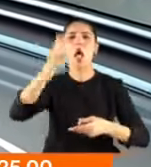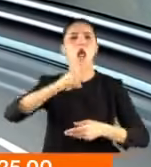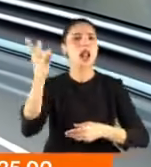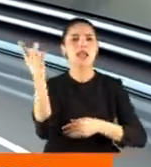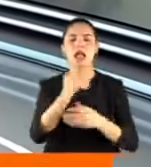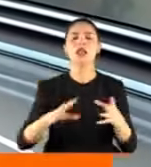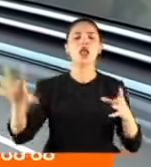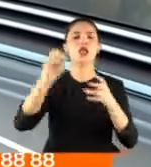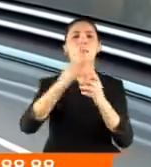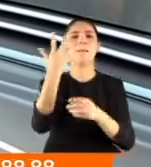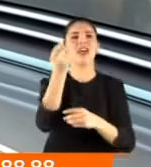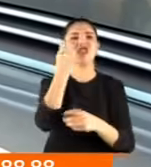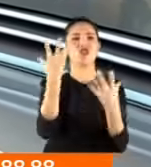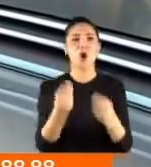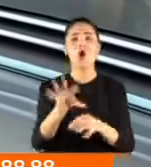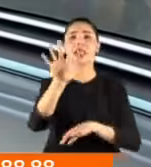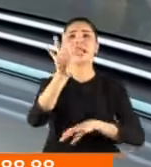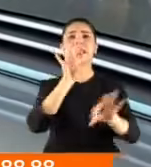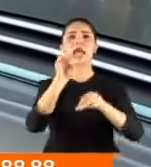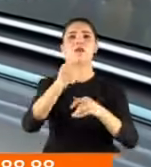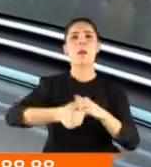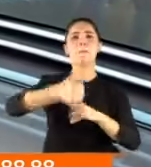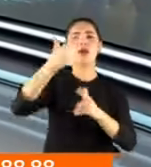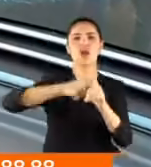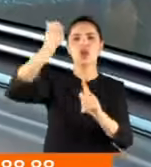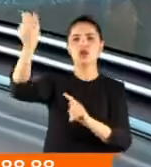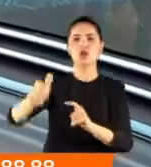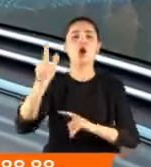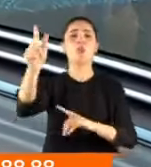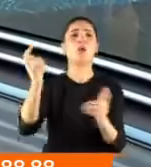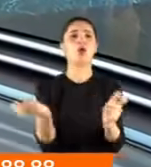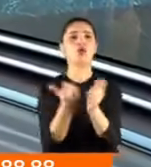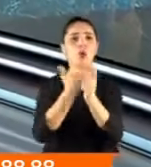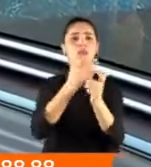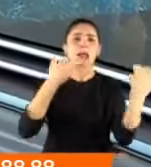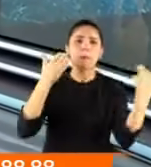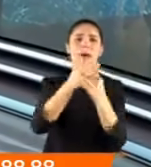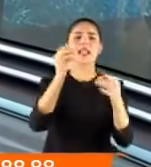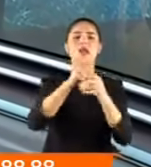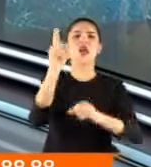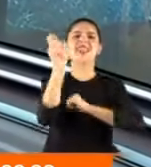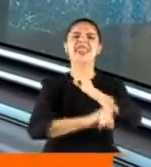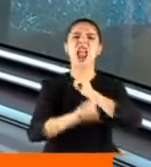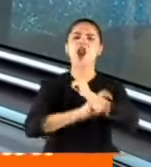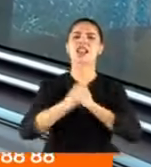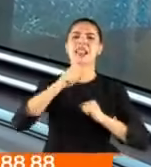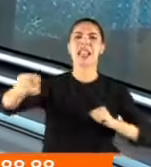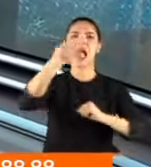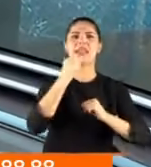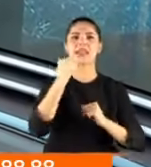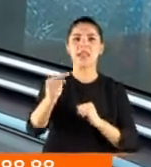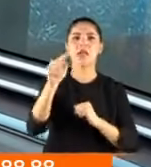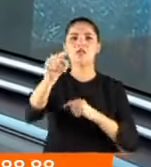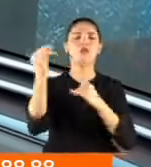sayısı 5 oldu. Seçilmiş Başkan Joe Biden, Kongre binasını basanlar için teröristler sözcüğünü kullandı ki